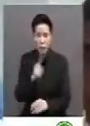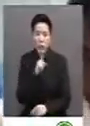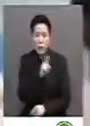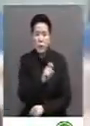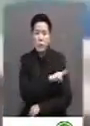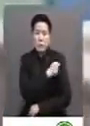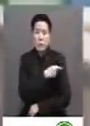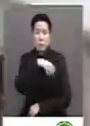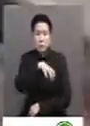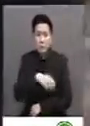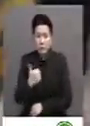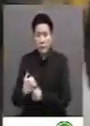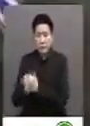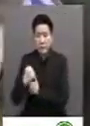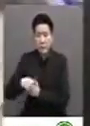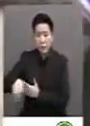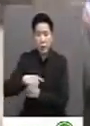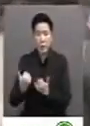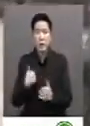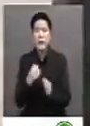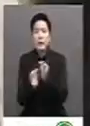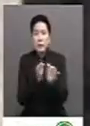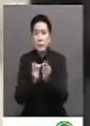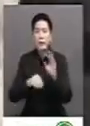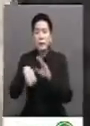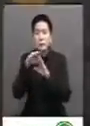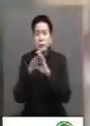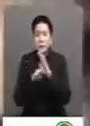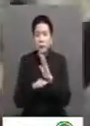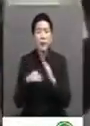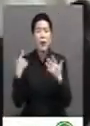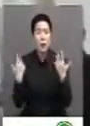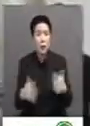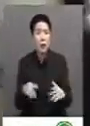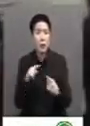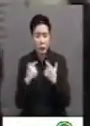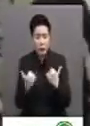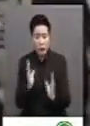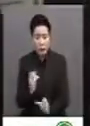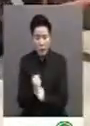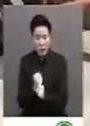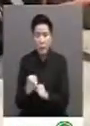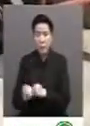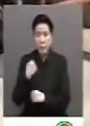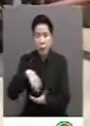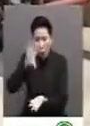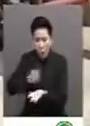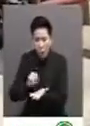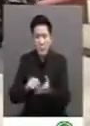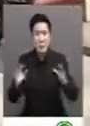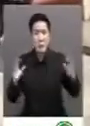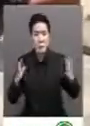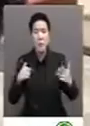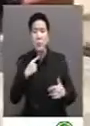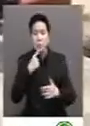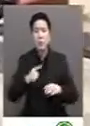ลเพราะหน่วยงานด้านความมั่นคงนะคะก็ชี้แจงถึงเรื่องนี้แล้วค่ะบอกว่าหน่วยงานด้านความมั่นคงไม่ได้รับข้อมูลก่อนหน้านี้ย